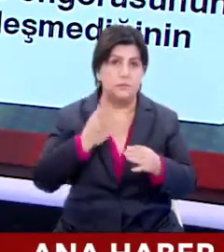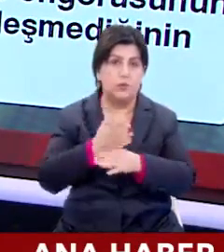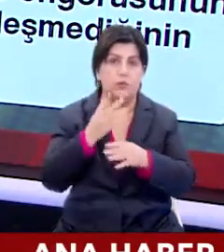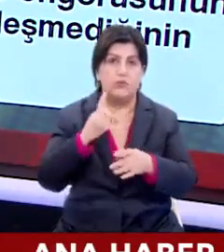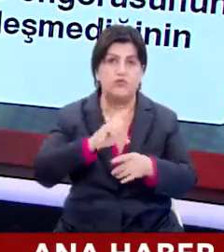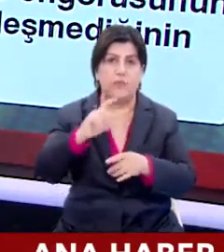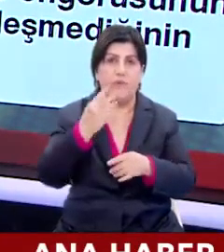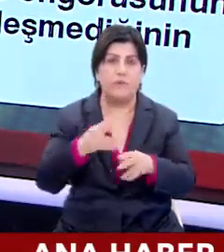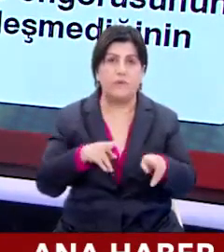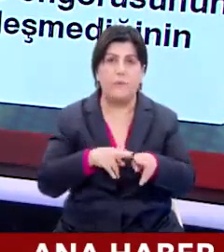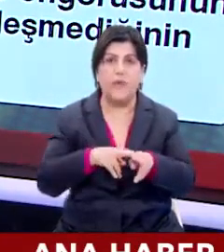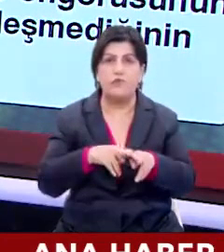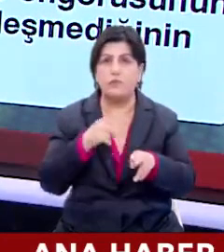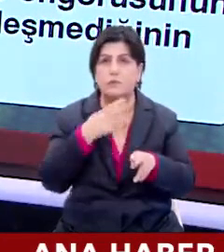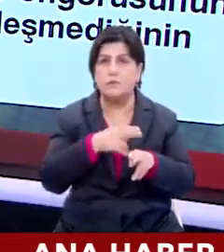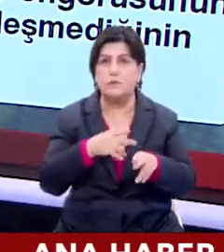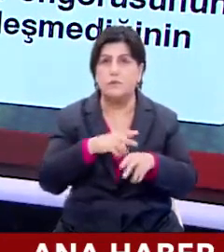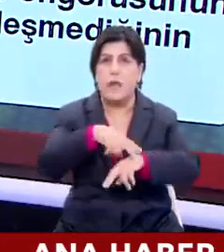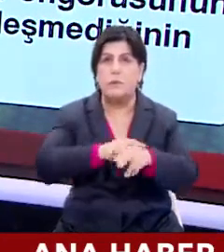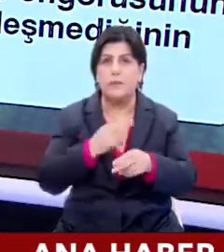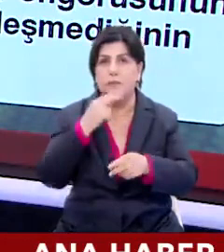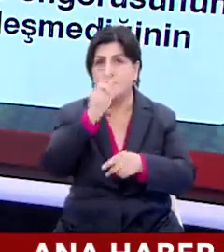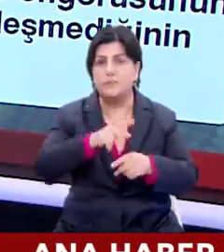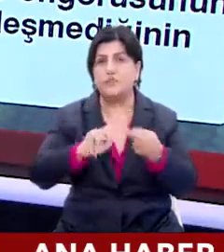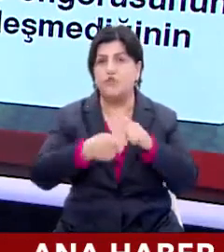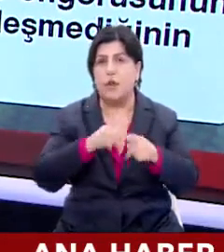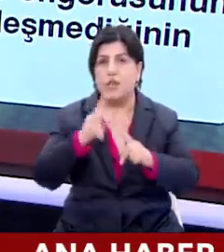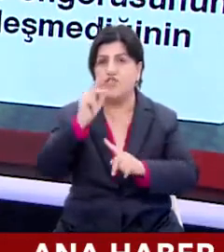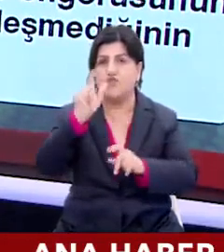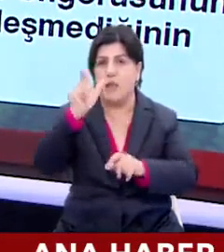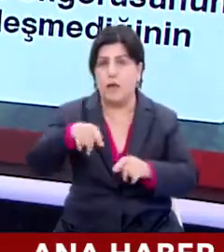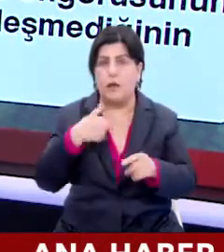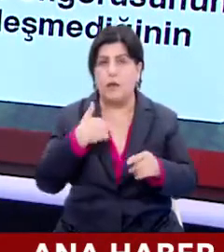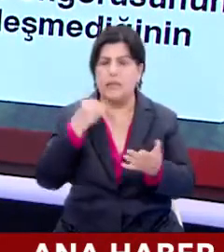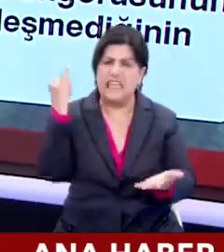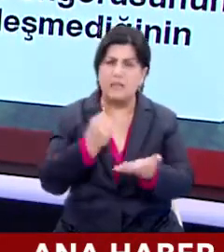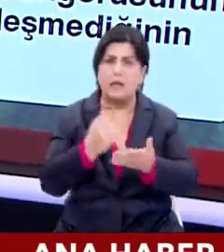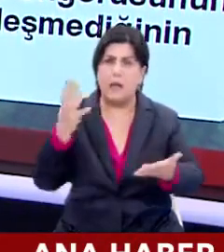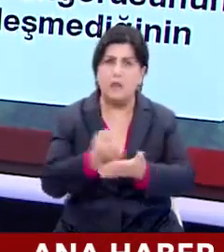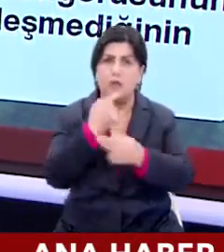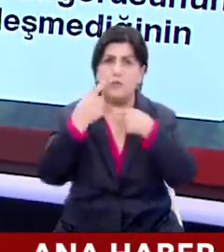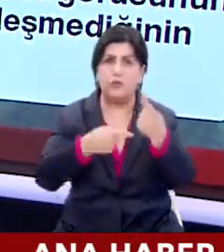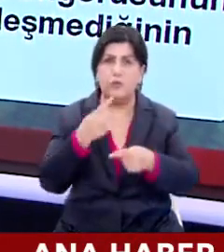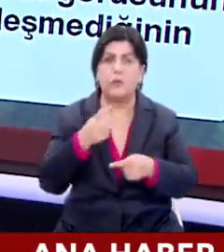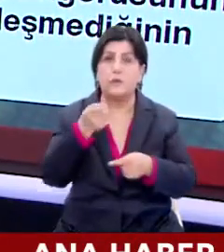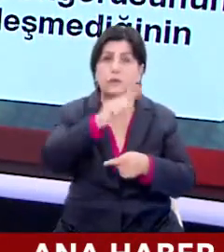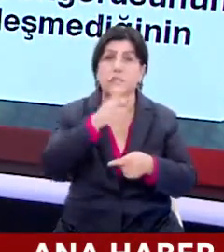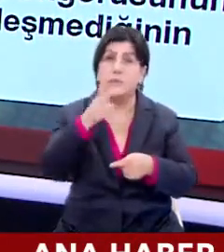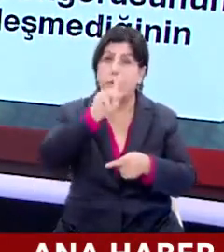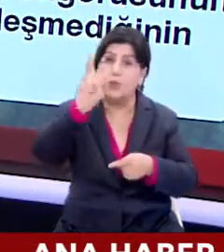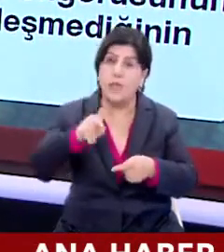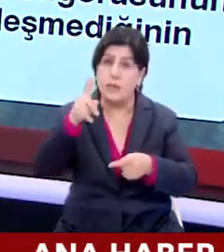vermiş Sayın kaptancı oluyor evet sayın ince bir siyasetçi olarak iddialı Tabii ki kazanacağım diyor ama diyor ki kaptancı yoldayız Sen